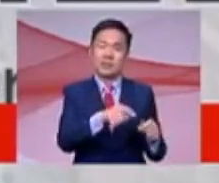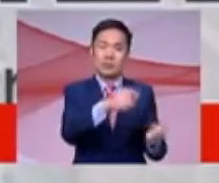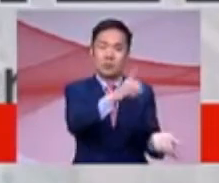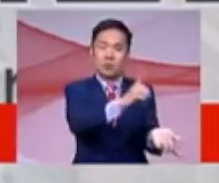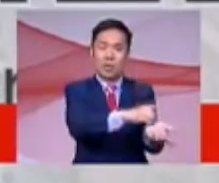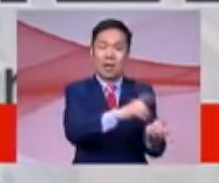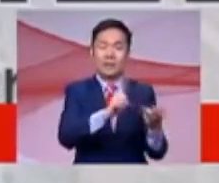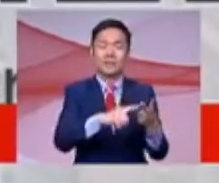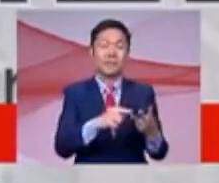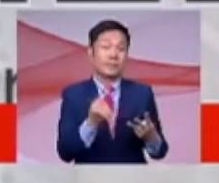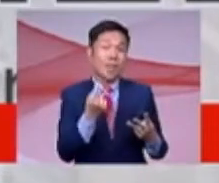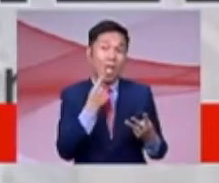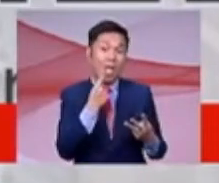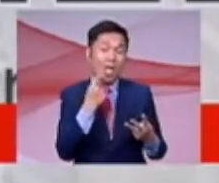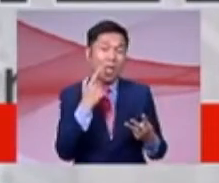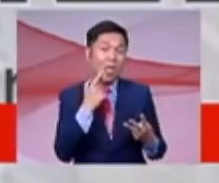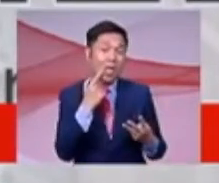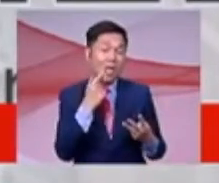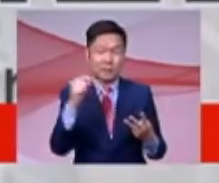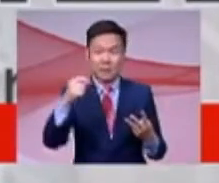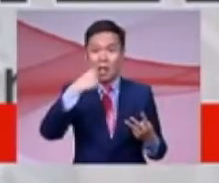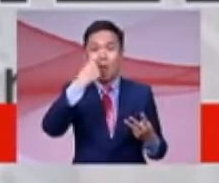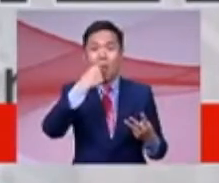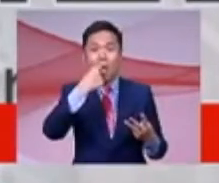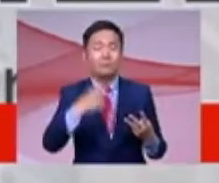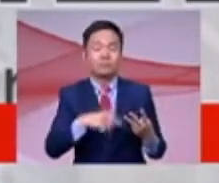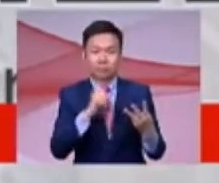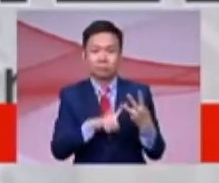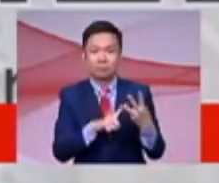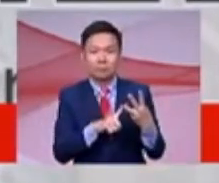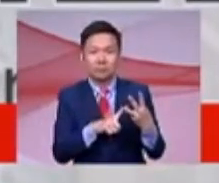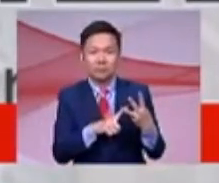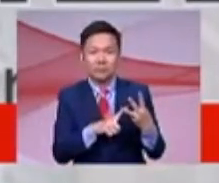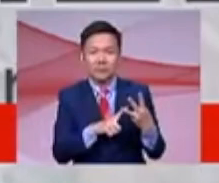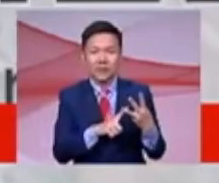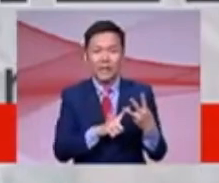iaitu menggunakan ILO dan jalankan test. Kalau contohnya macam